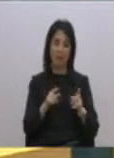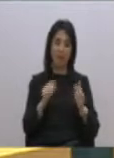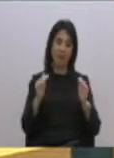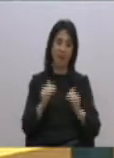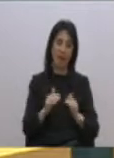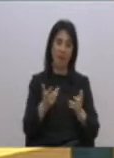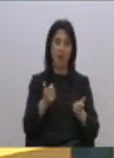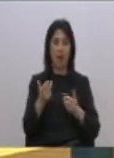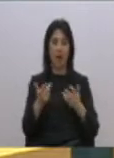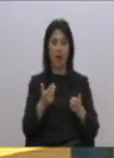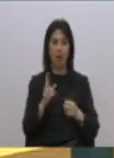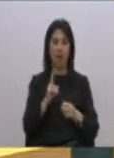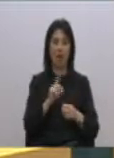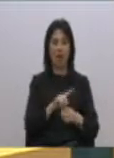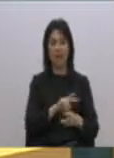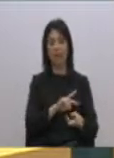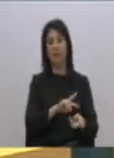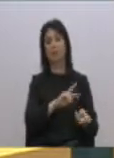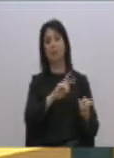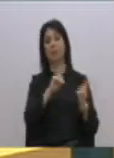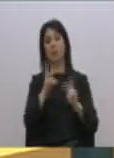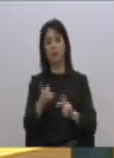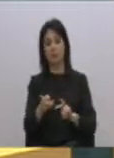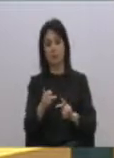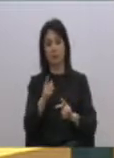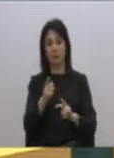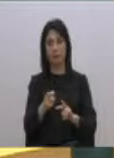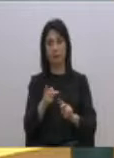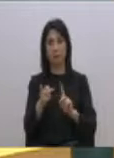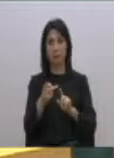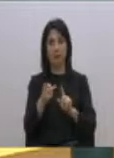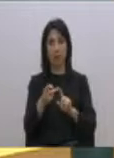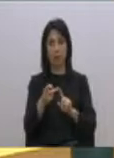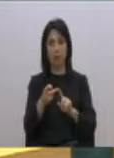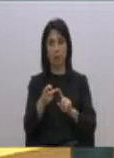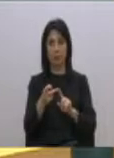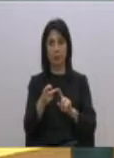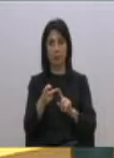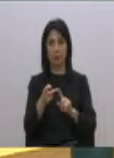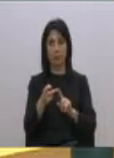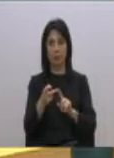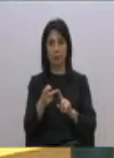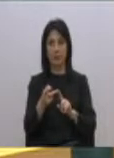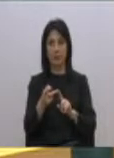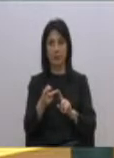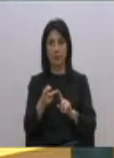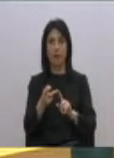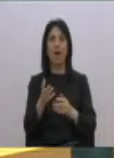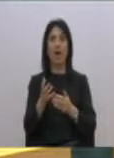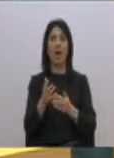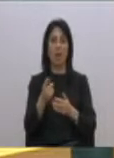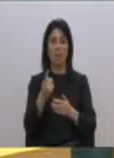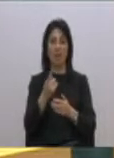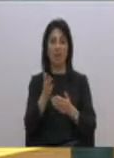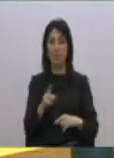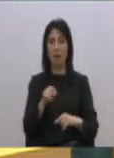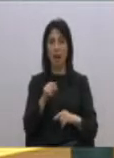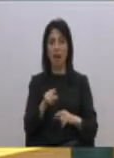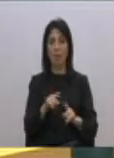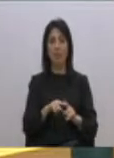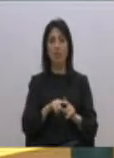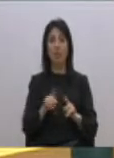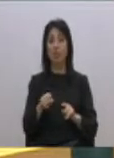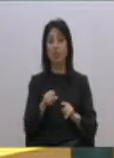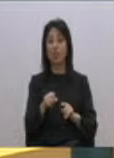ნაკლები რაოდენობის კანდიდატი ამ ქულების შესაბამისად აღმოჩნდა გამარჯვებული ამ პირველ ეტაპზე.